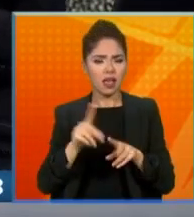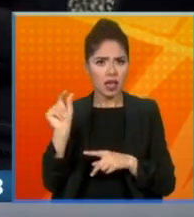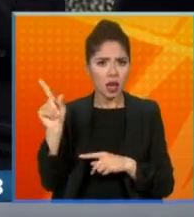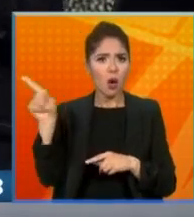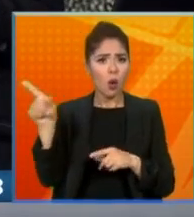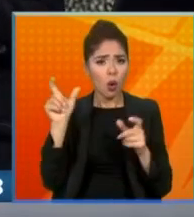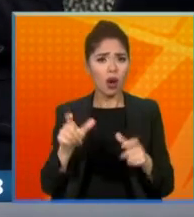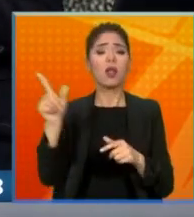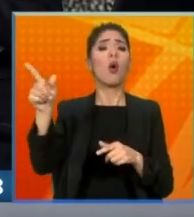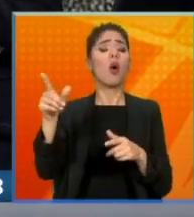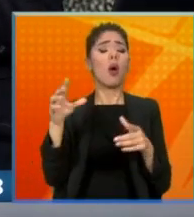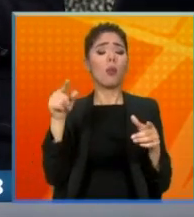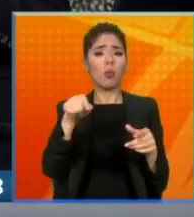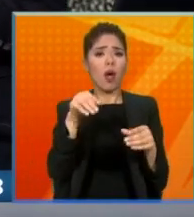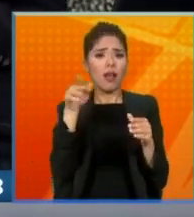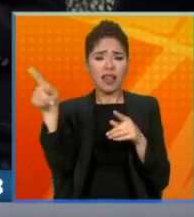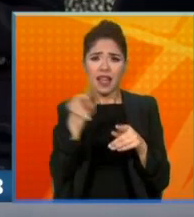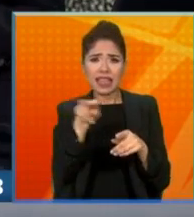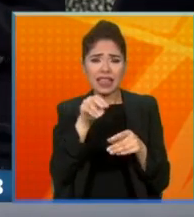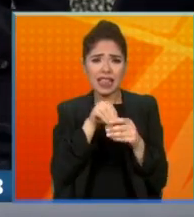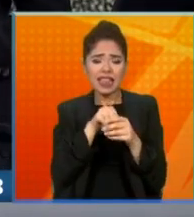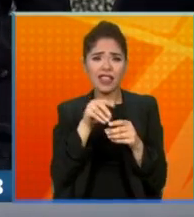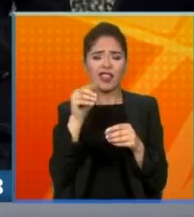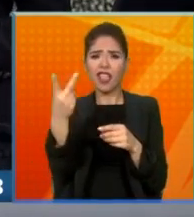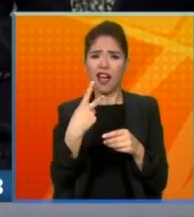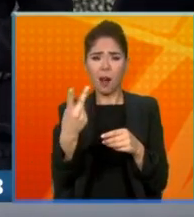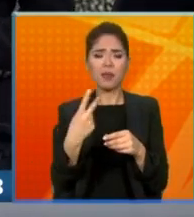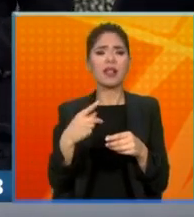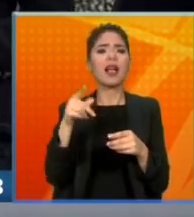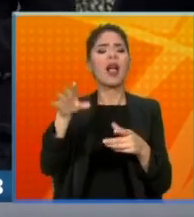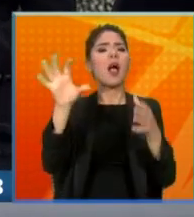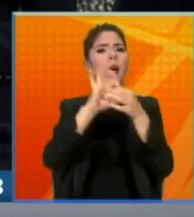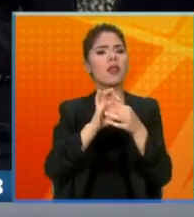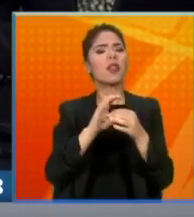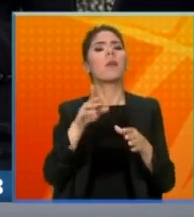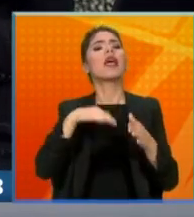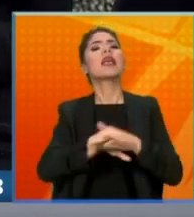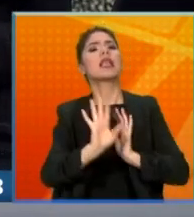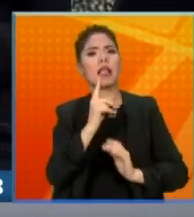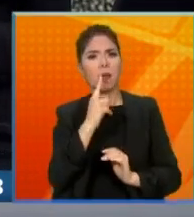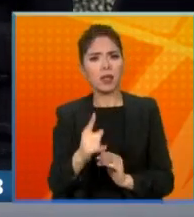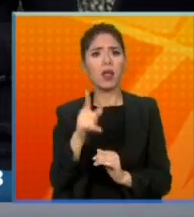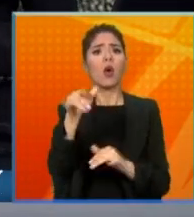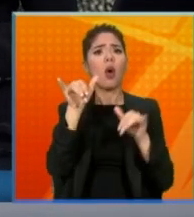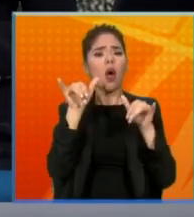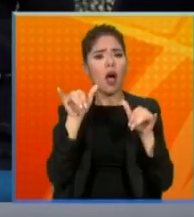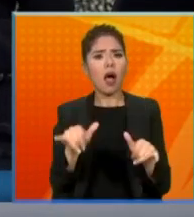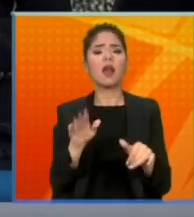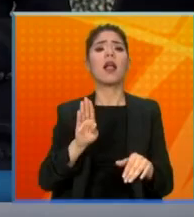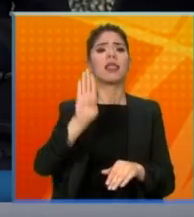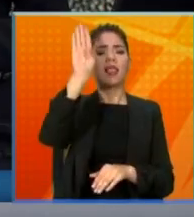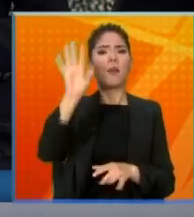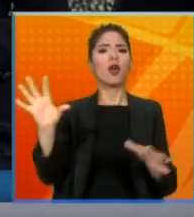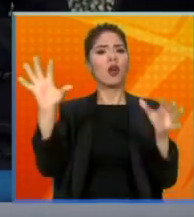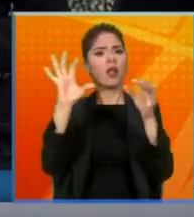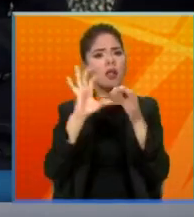aramızdaki ittifakı gizlemeyin çağrısı bugün tüm ittifak ortaklarına söylendi. İki eş başkan da benzer cümleler kurdu.